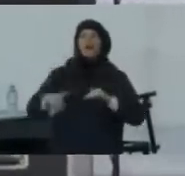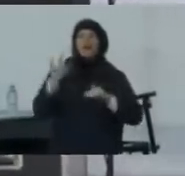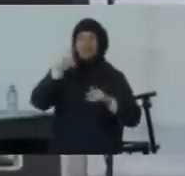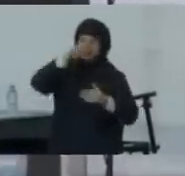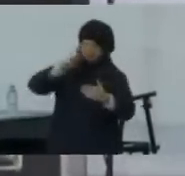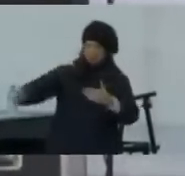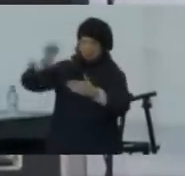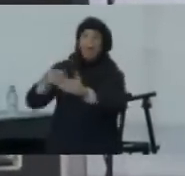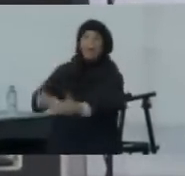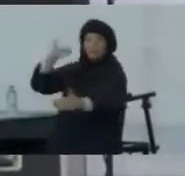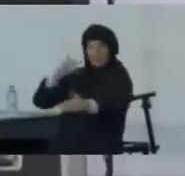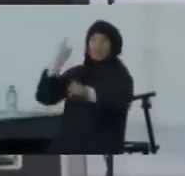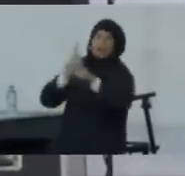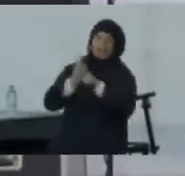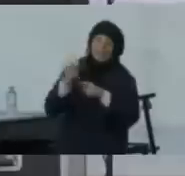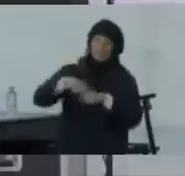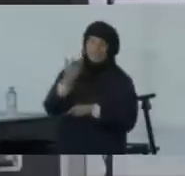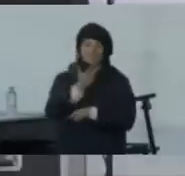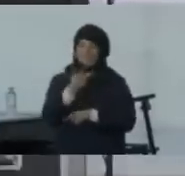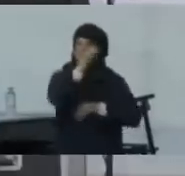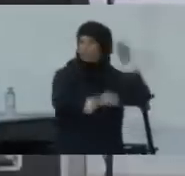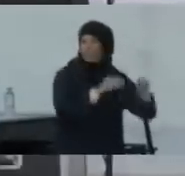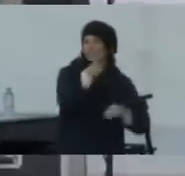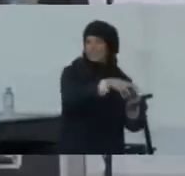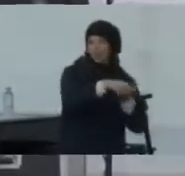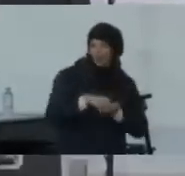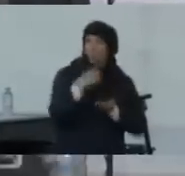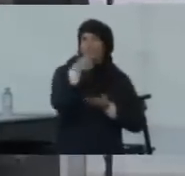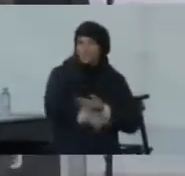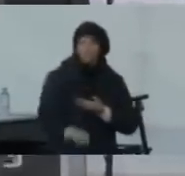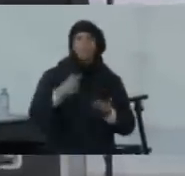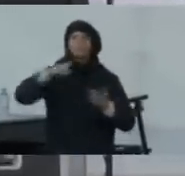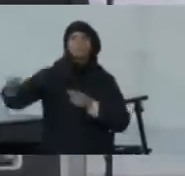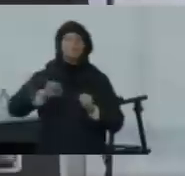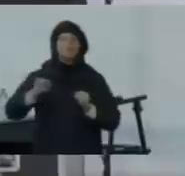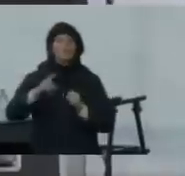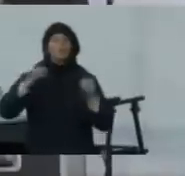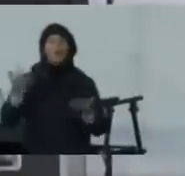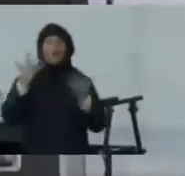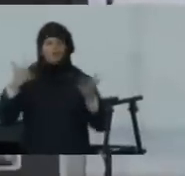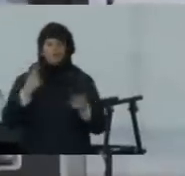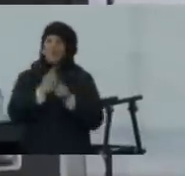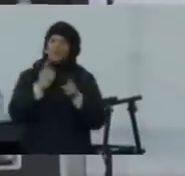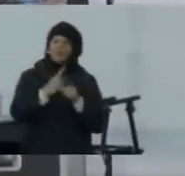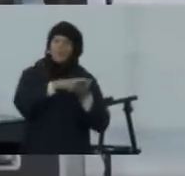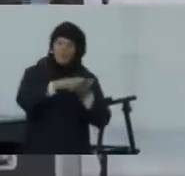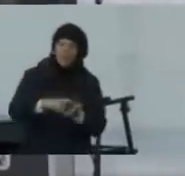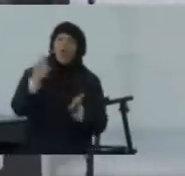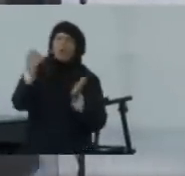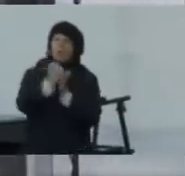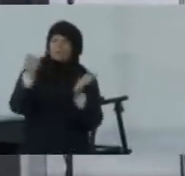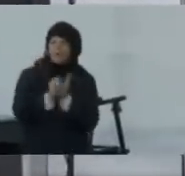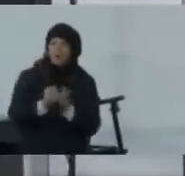questa gente non se ne può andare così. Se ne andranno dovranno lasciare il codice fiscale, dovranno lasciare il passaporto e il